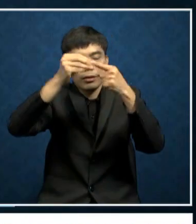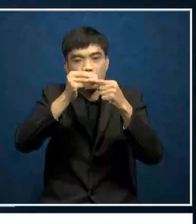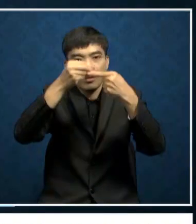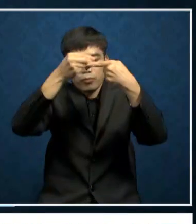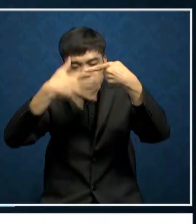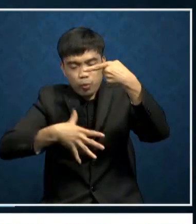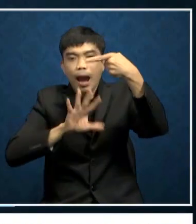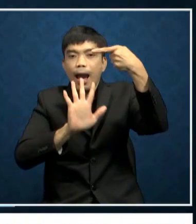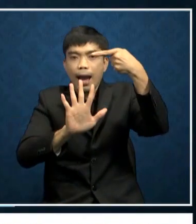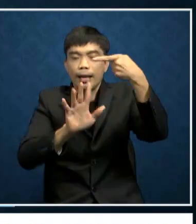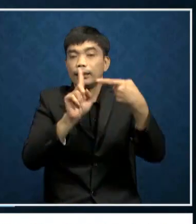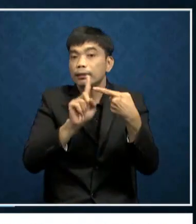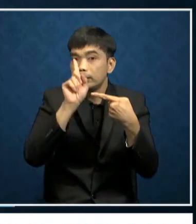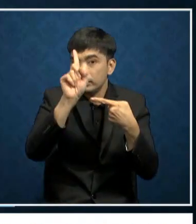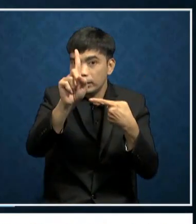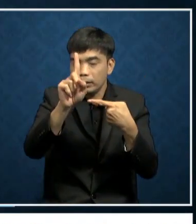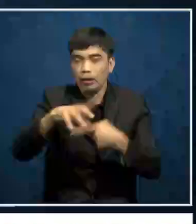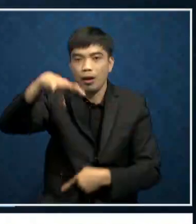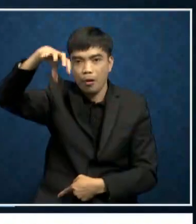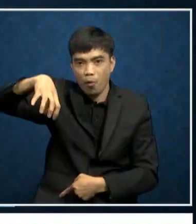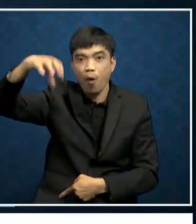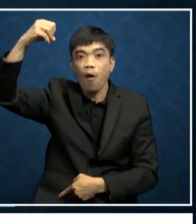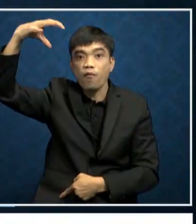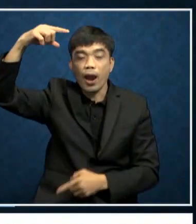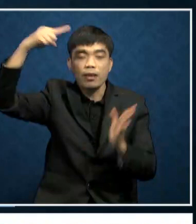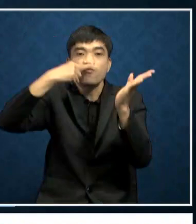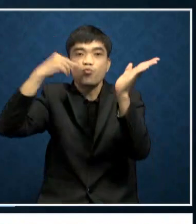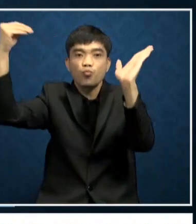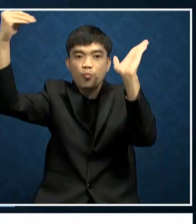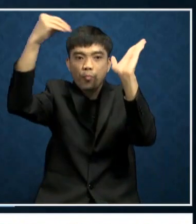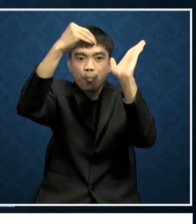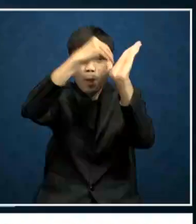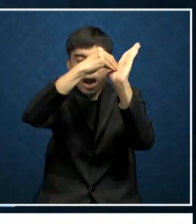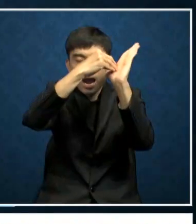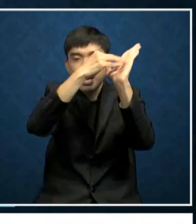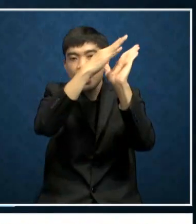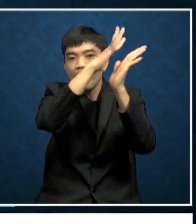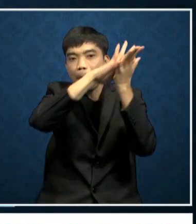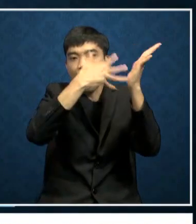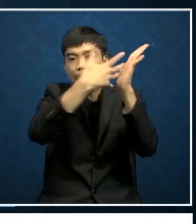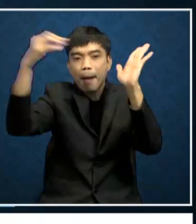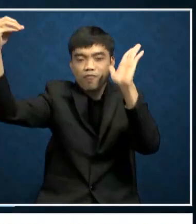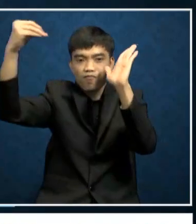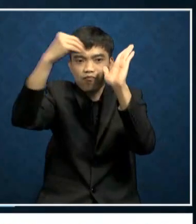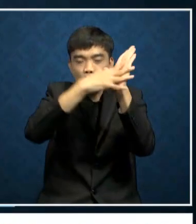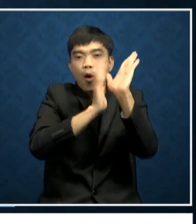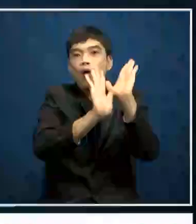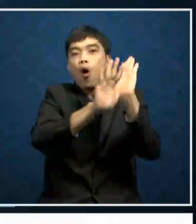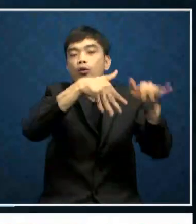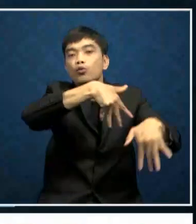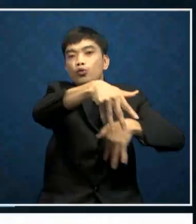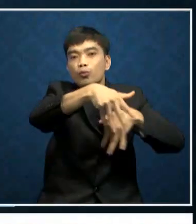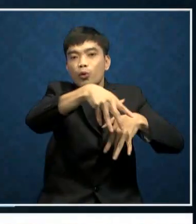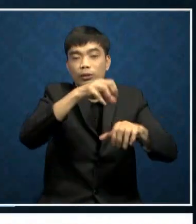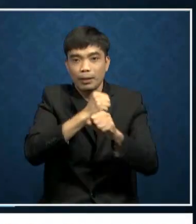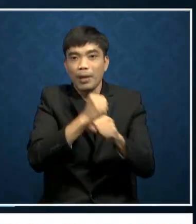หัวข้อย่อยที่ 1โครงการผลิตไฟฟ้าจากพลังงานแสงอาทิตย์ที่ติดตั้งบนหลังคาสำหรับภาคประชาชนนะครับในผลการดำเนิน